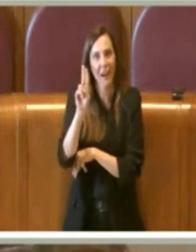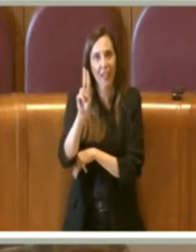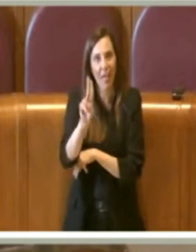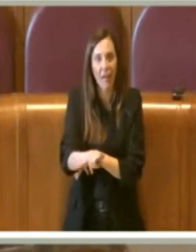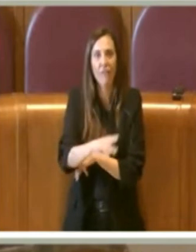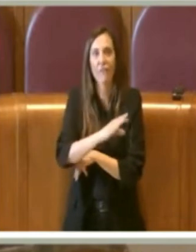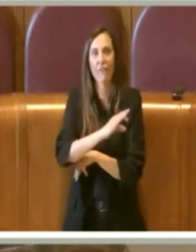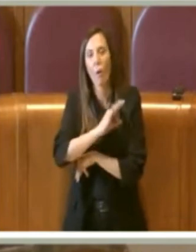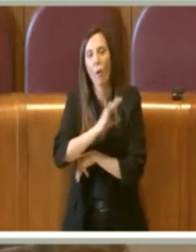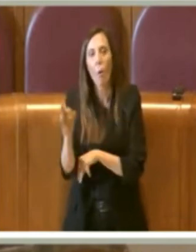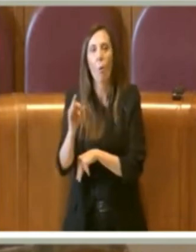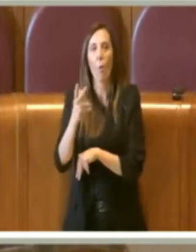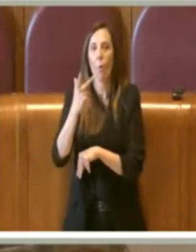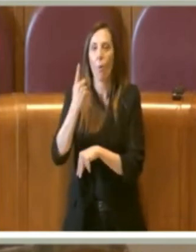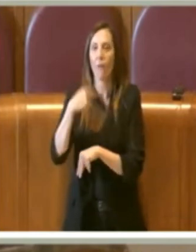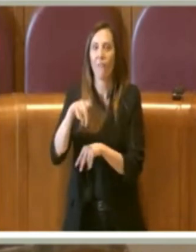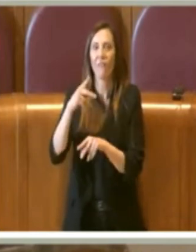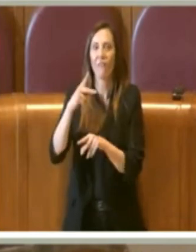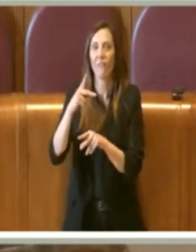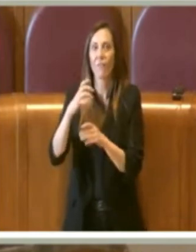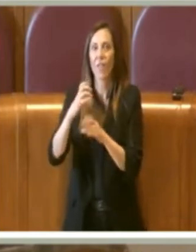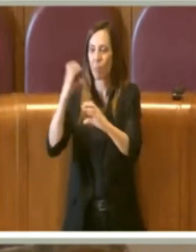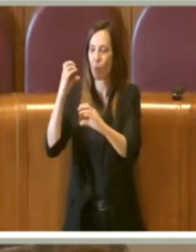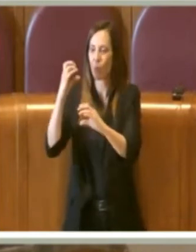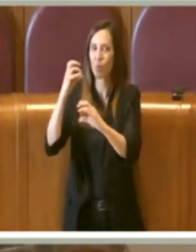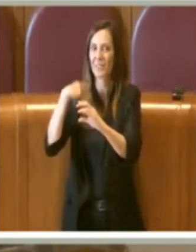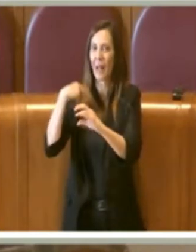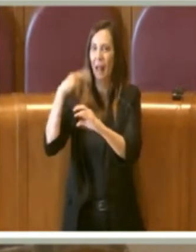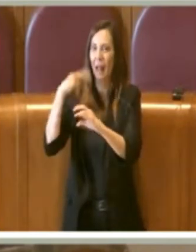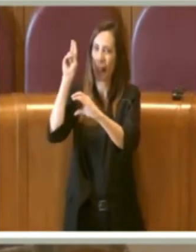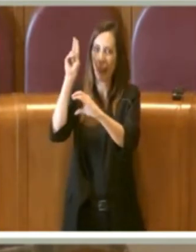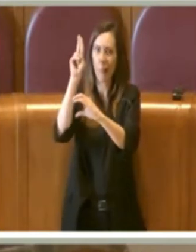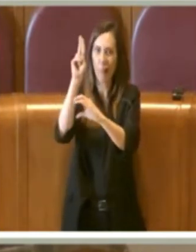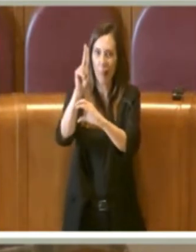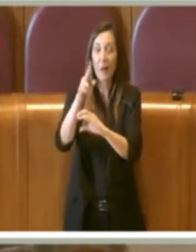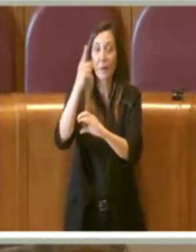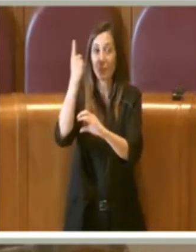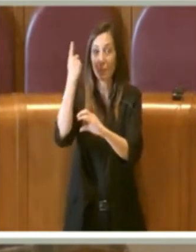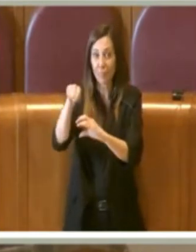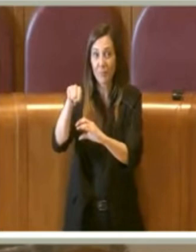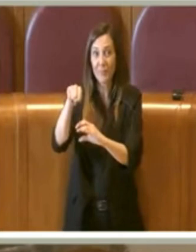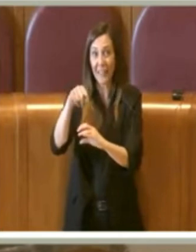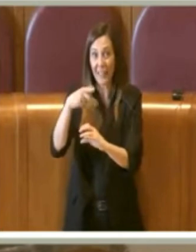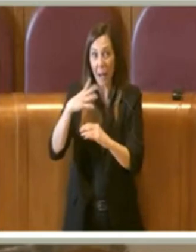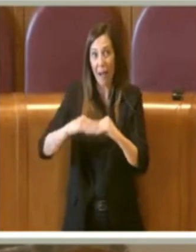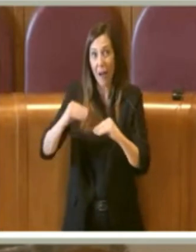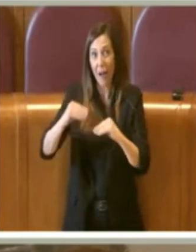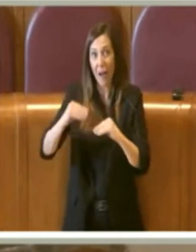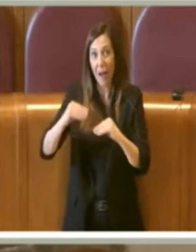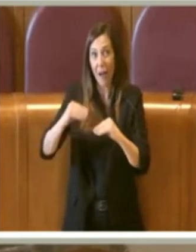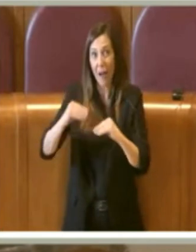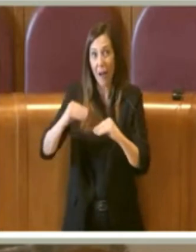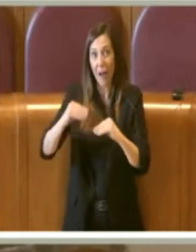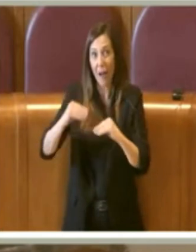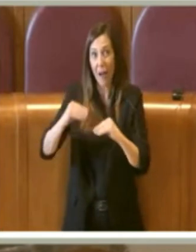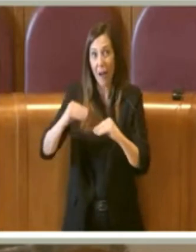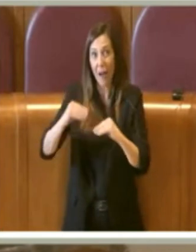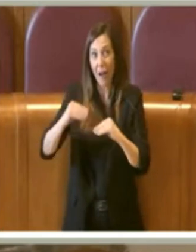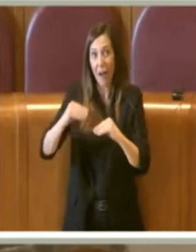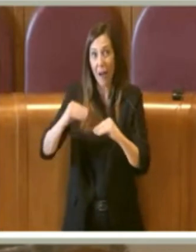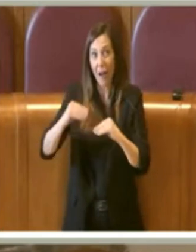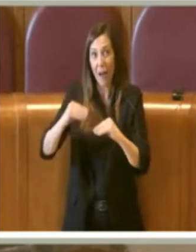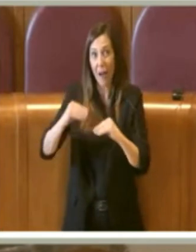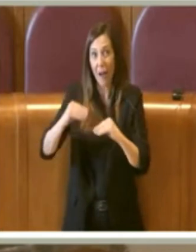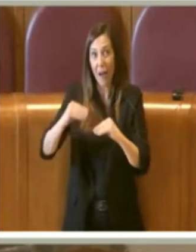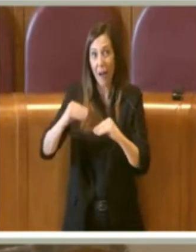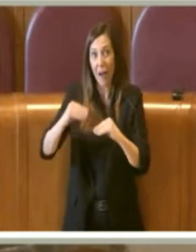l'esercizio dei filobus anche lì ad esempio sulla manutenzione tranviaria e beppe